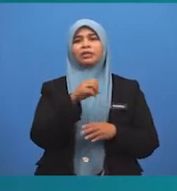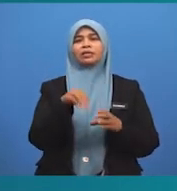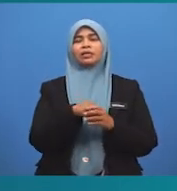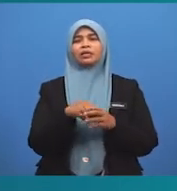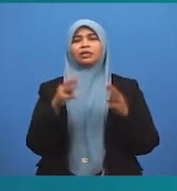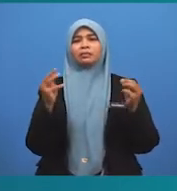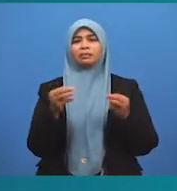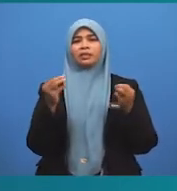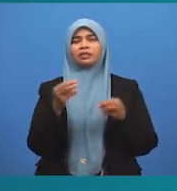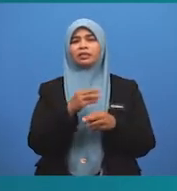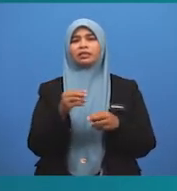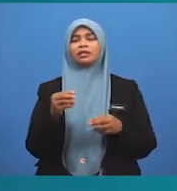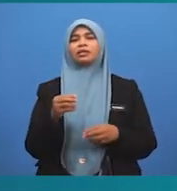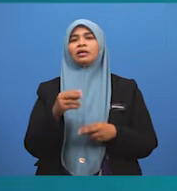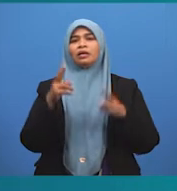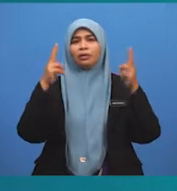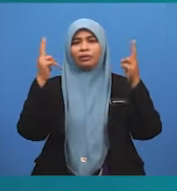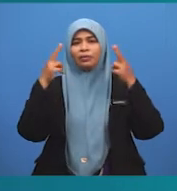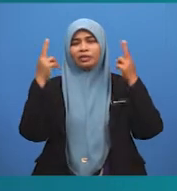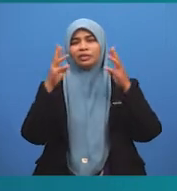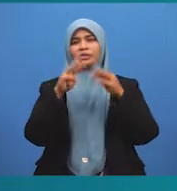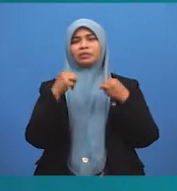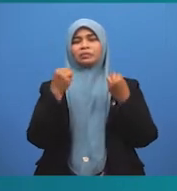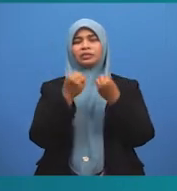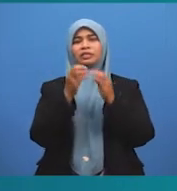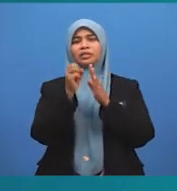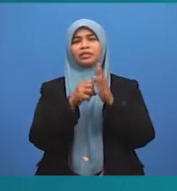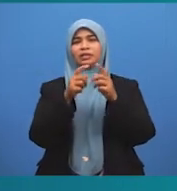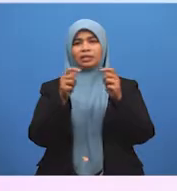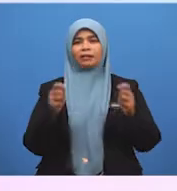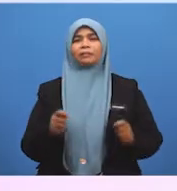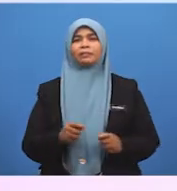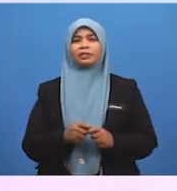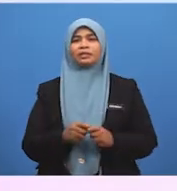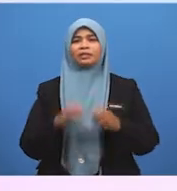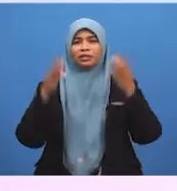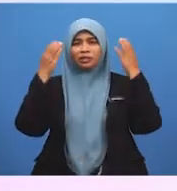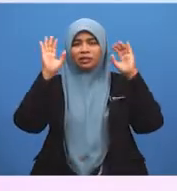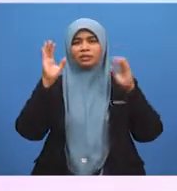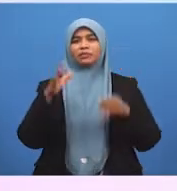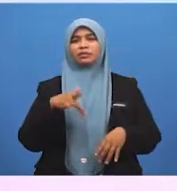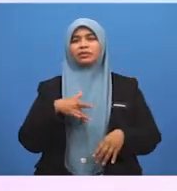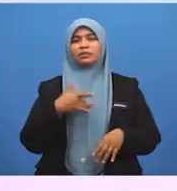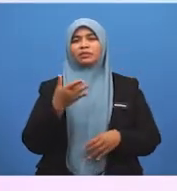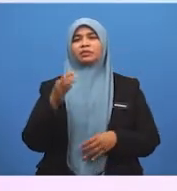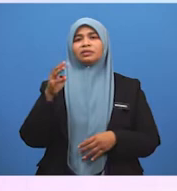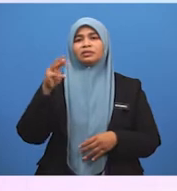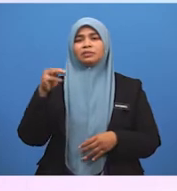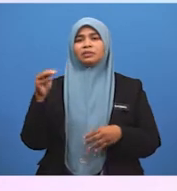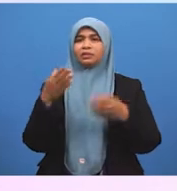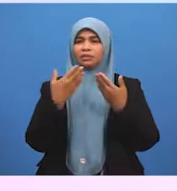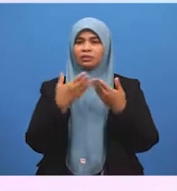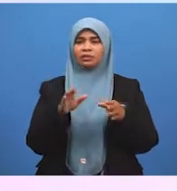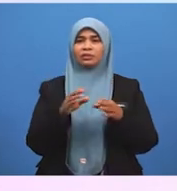dalam majlis dan upacara masyarakat setempat. Cikgu berasa murid-murid